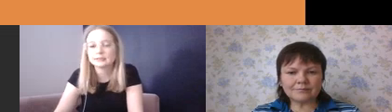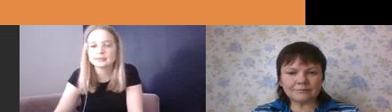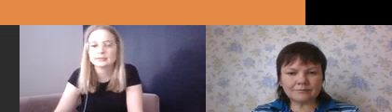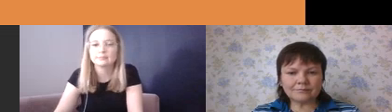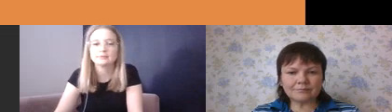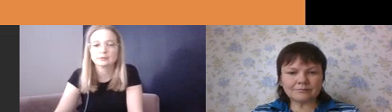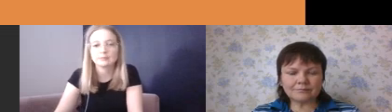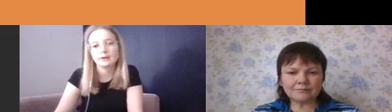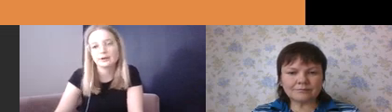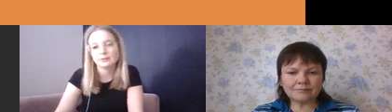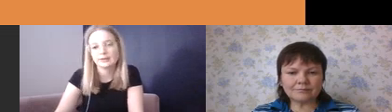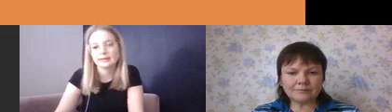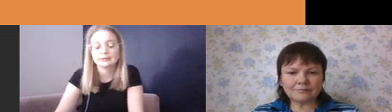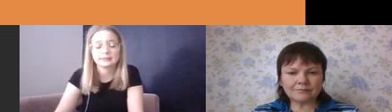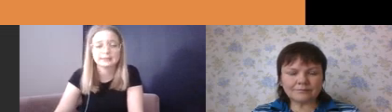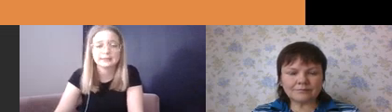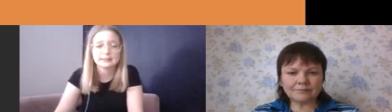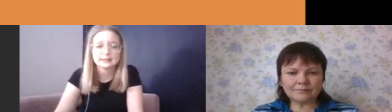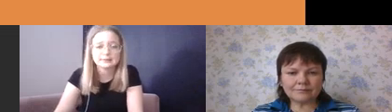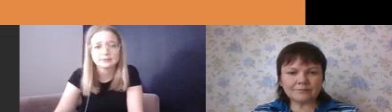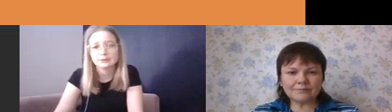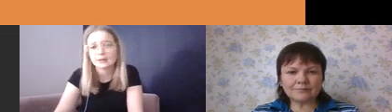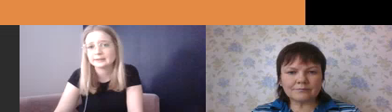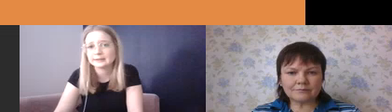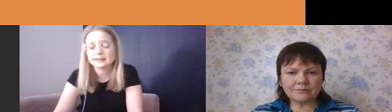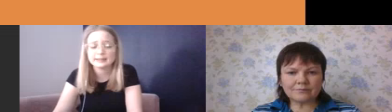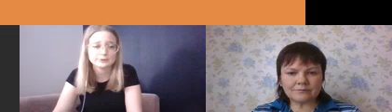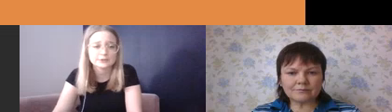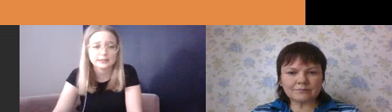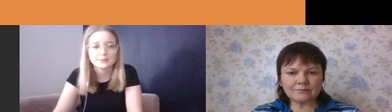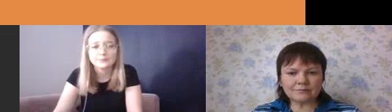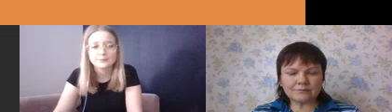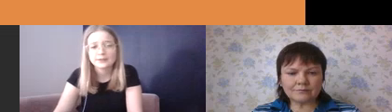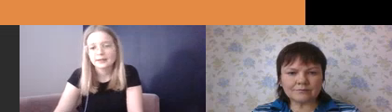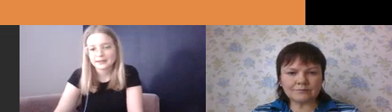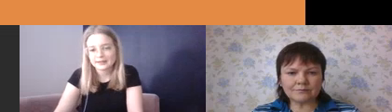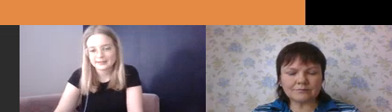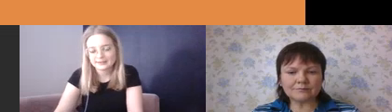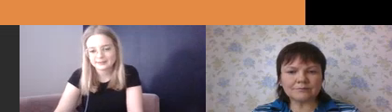panen Googlisse ja tuleb ka juba erinevad artikleid, võibolla ameti kirjeldustki.